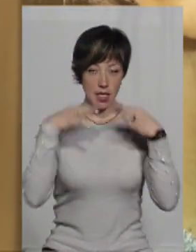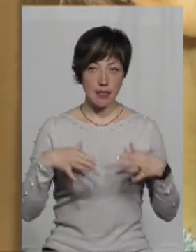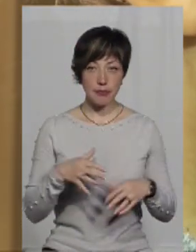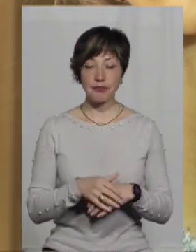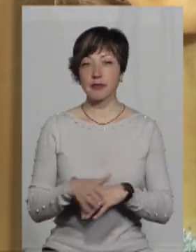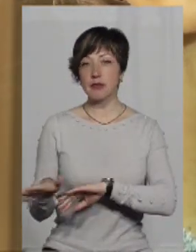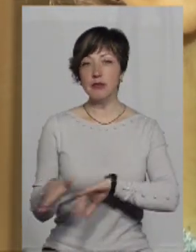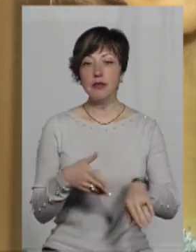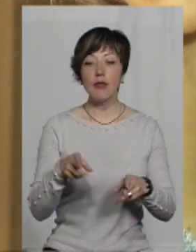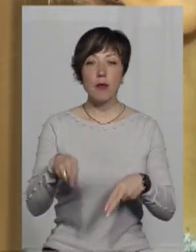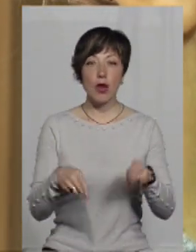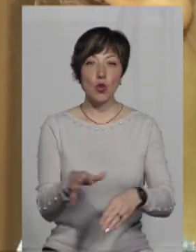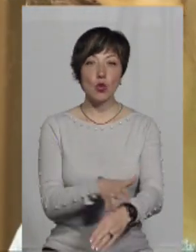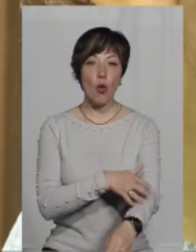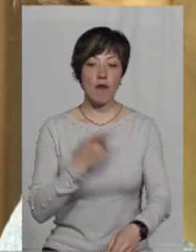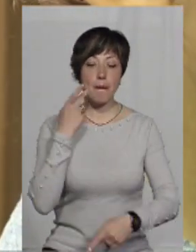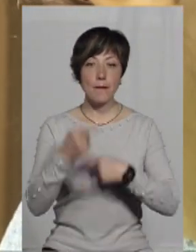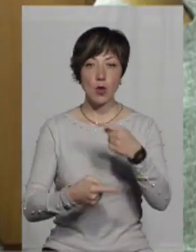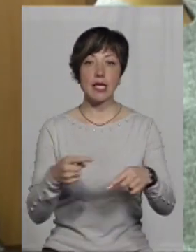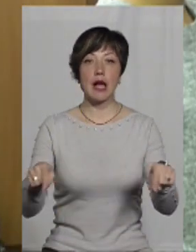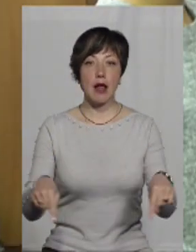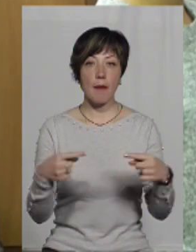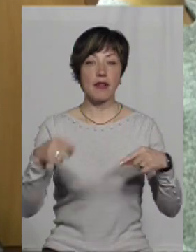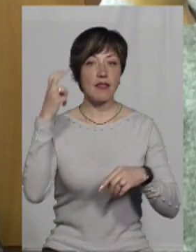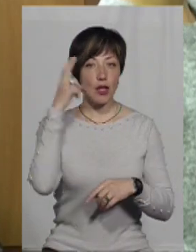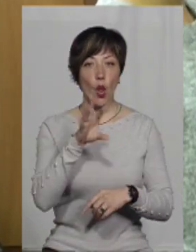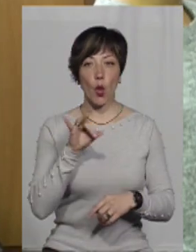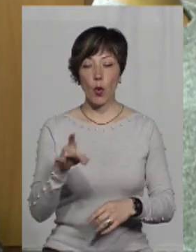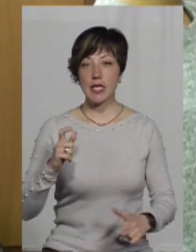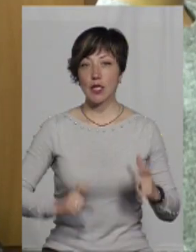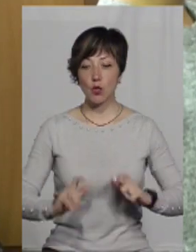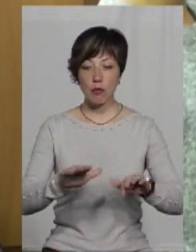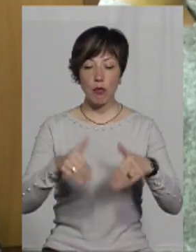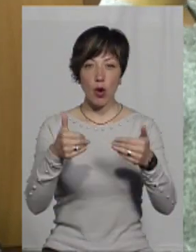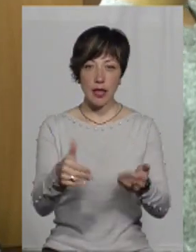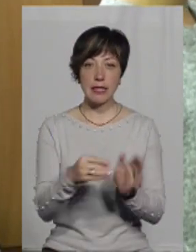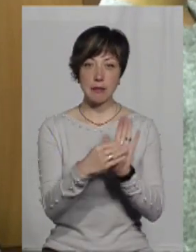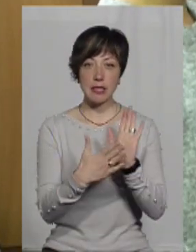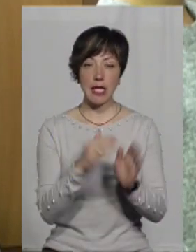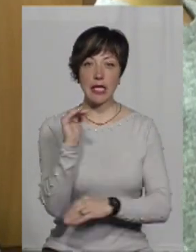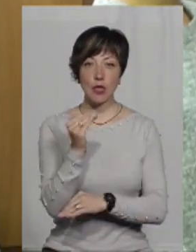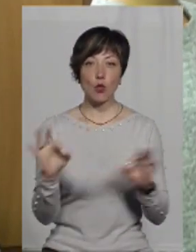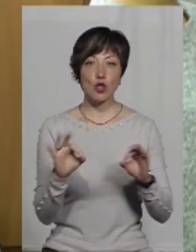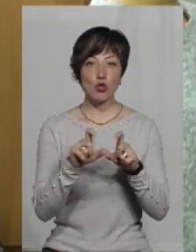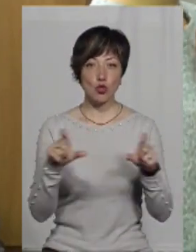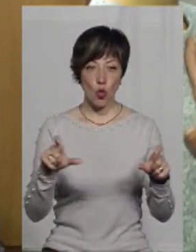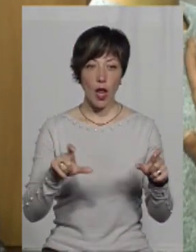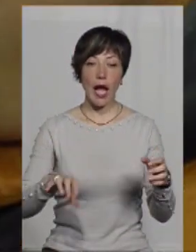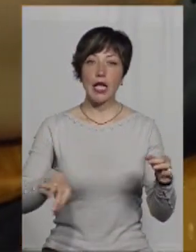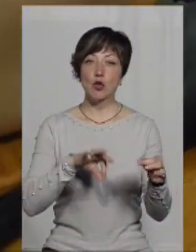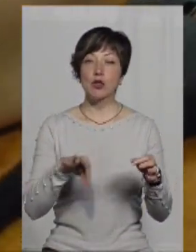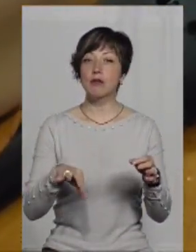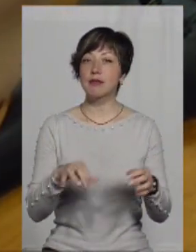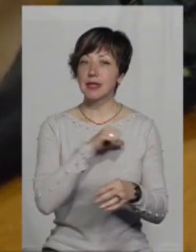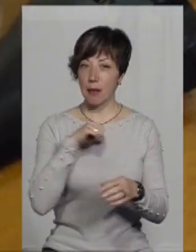Після операції потрібна довга і безперервна реабілітація. У Київ-Лор-інституті порадили записати дитину в музичну школу. Інструмент Аріна вибрала